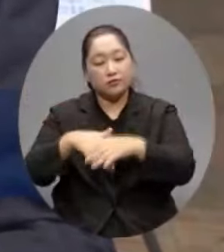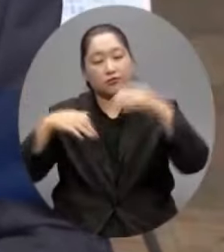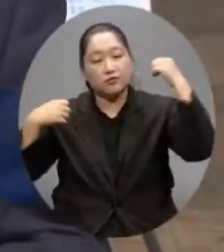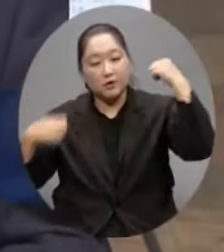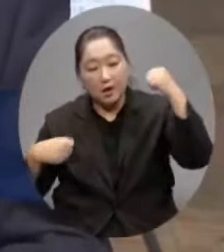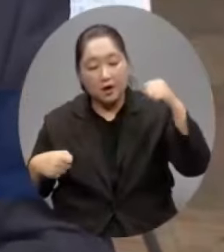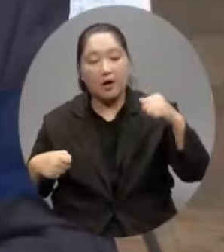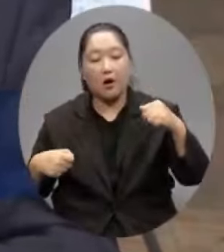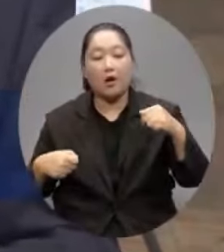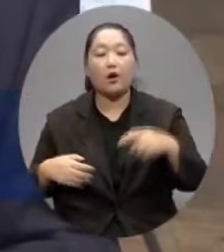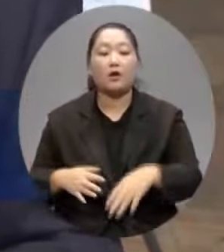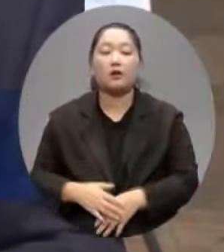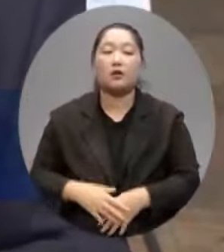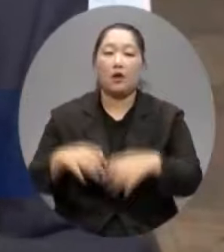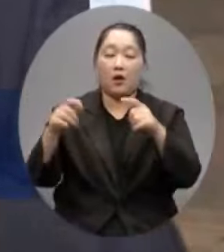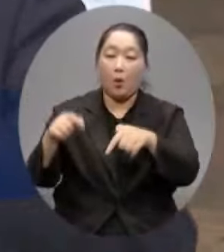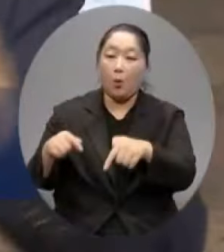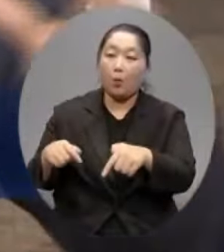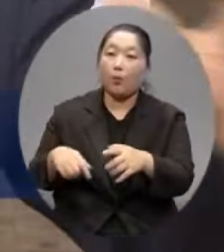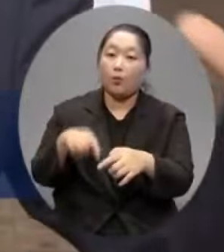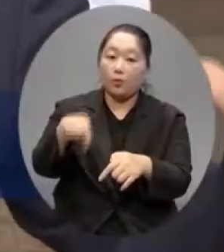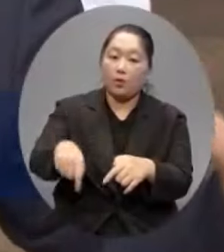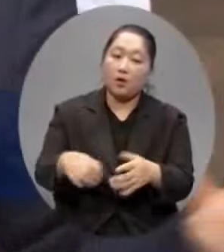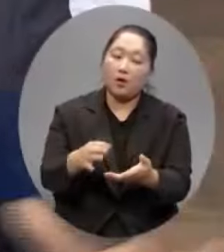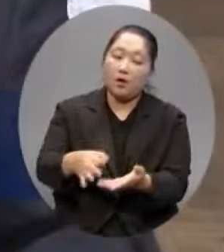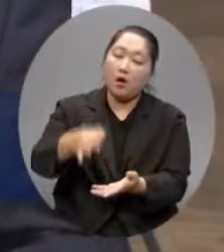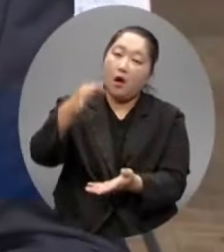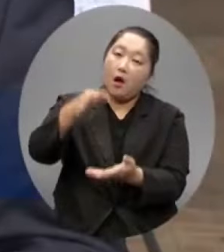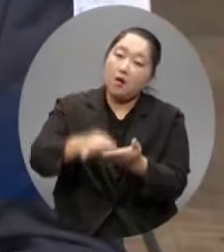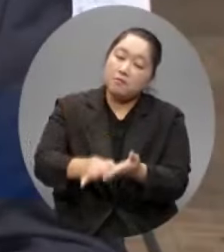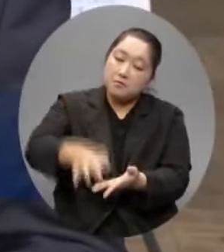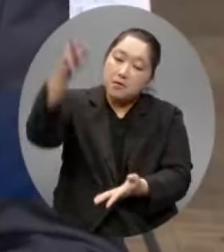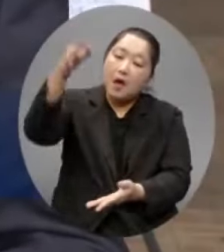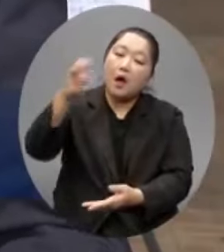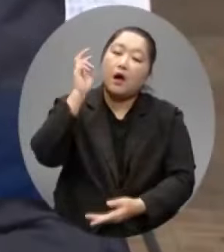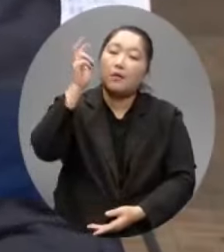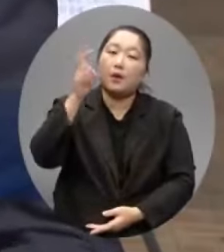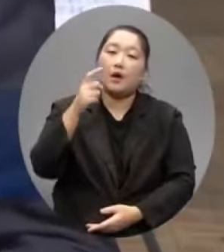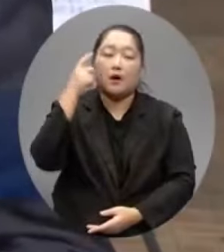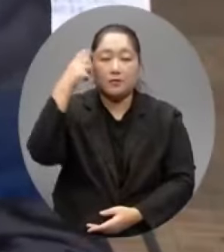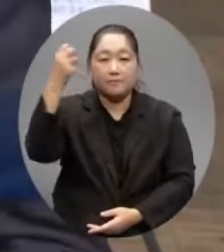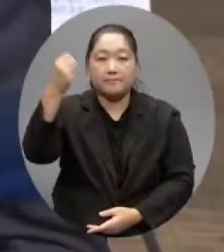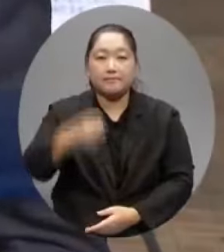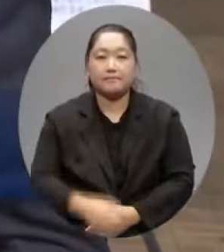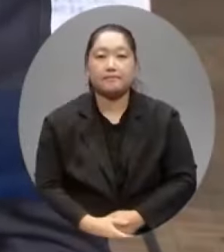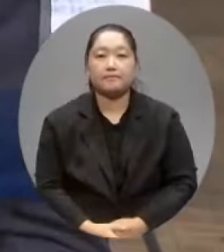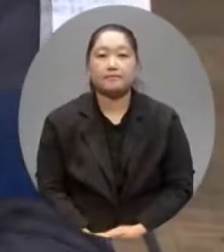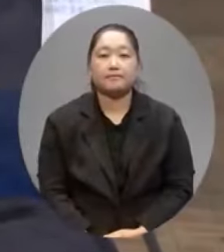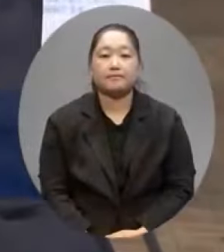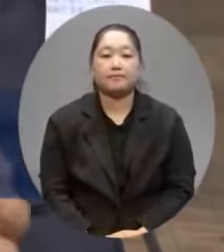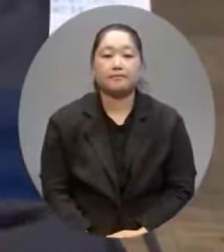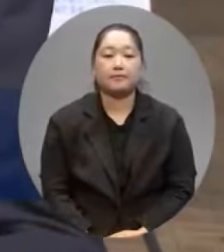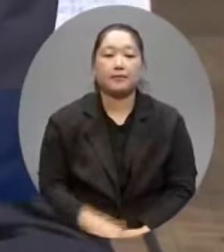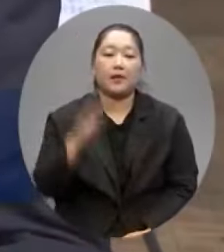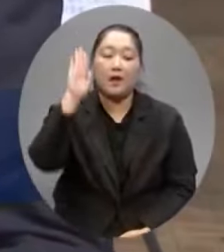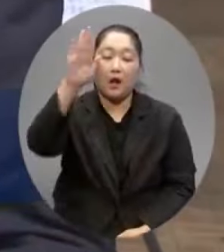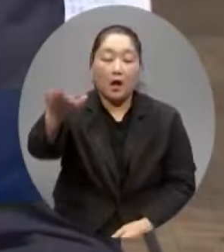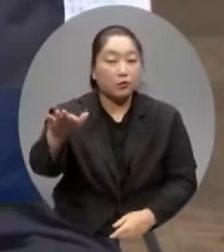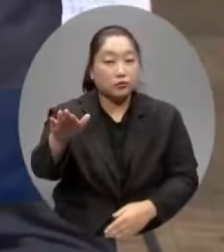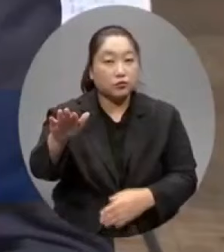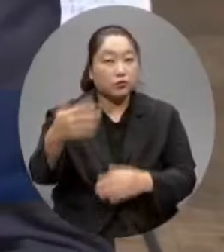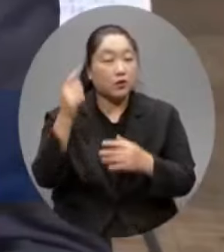많은 문화 공연이 이루어지게 됨으로써 이 지역의 가치가 굉장히 높아질 거라고 생각하기 때문에 앞으로 벌어질